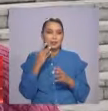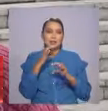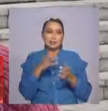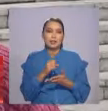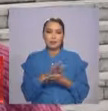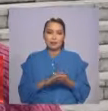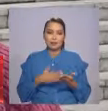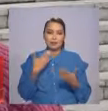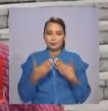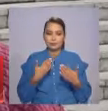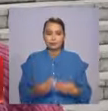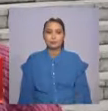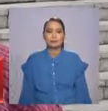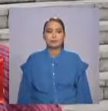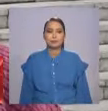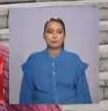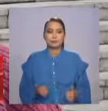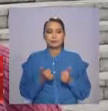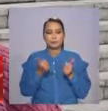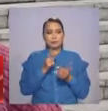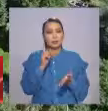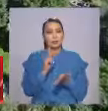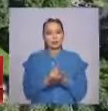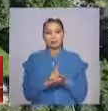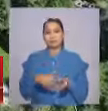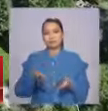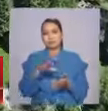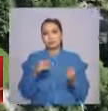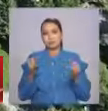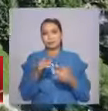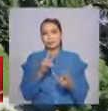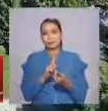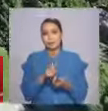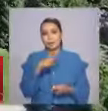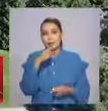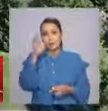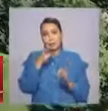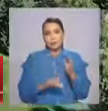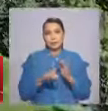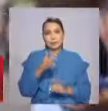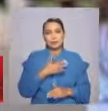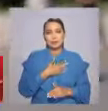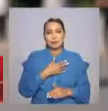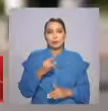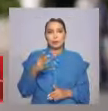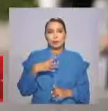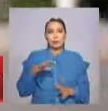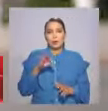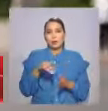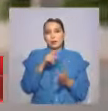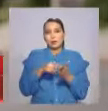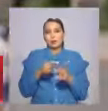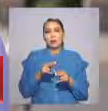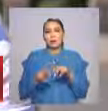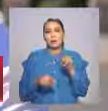Но мы все равно собираемся очень часто, дни рождения обязательно отмечаем. Говоря о детстве, мы не удержались от вопроса, который